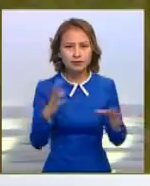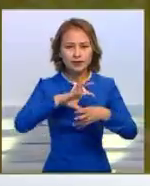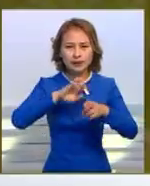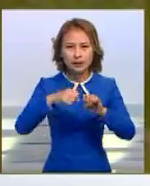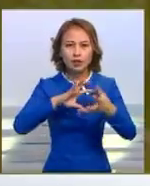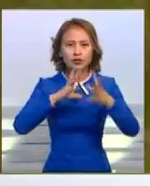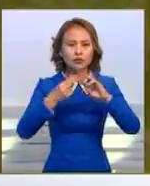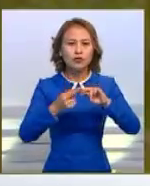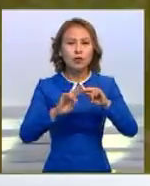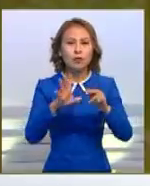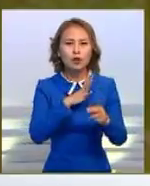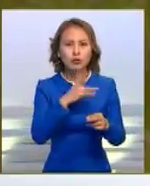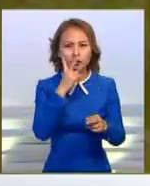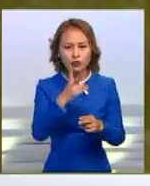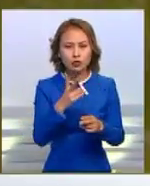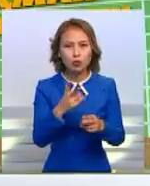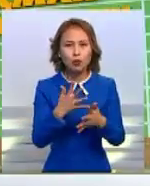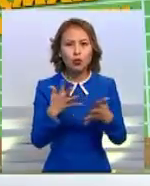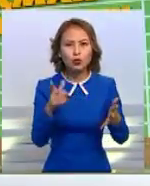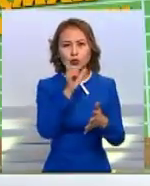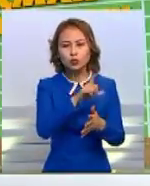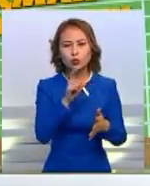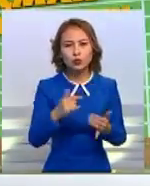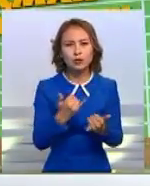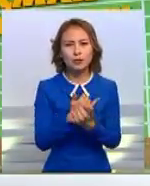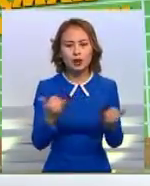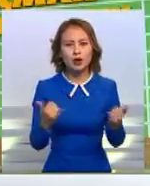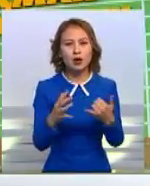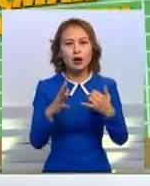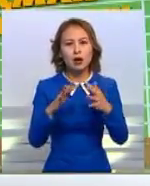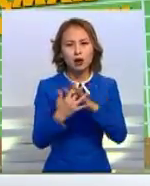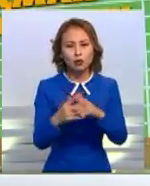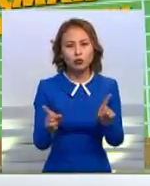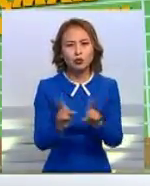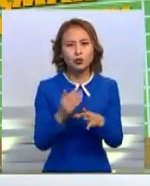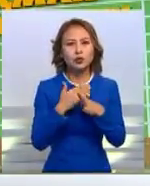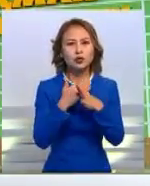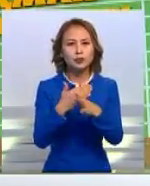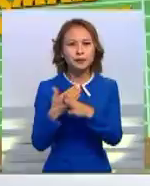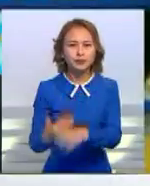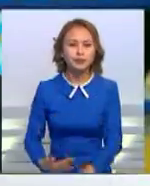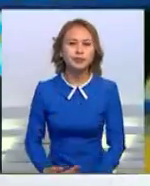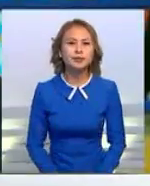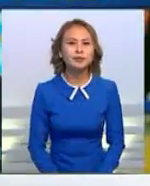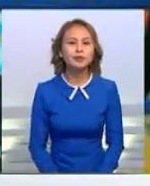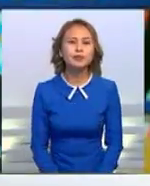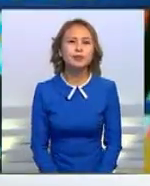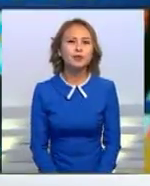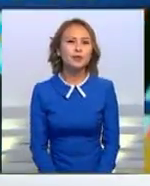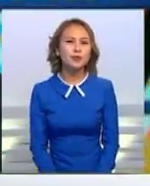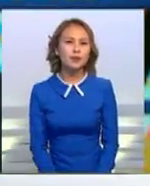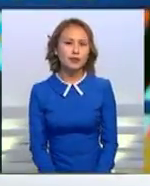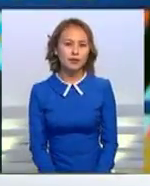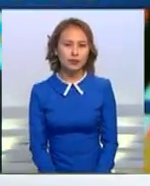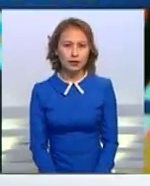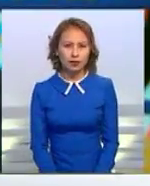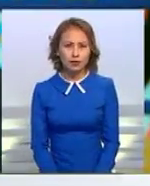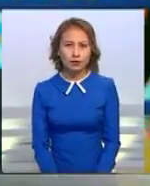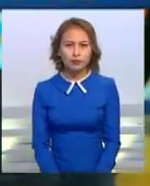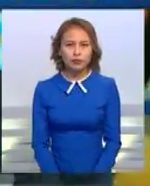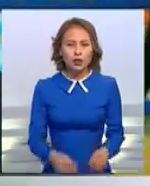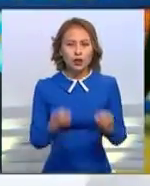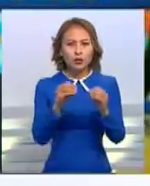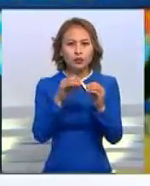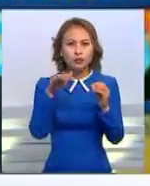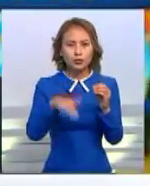жылдар ғана шаруасына шырай біткен шаруашылық ауылға әлеуметтік тұрғыдан да көмек беріп келеді. Біз 10 мың бұрылымдай